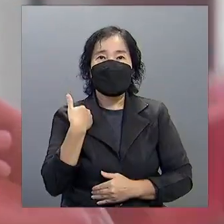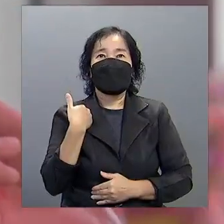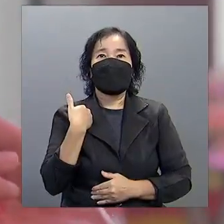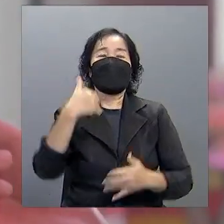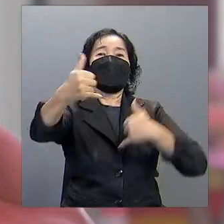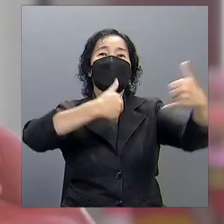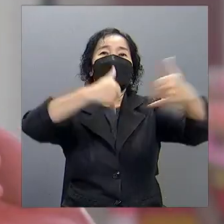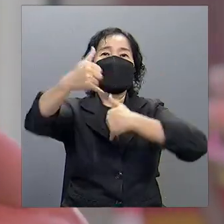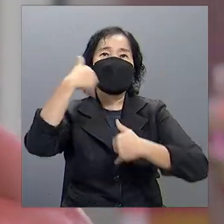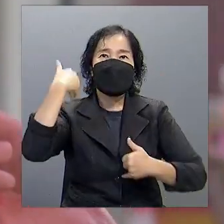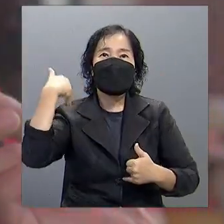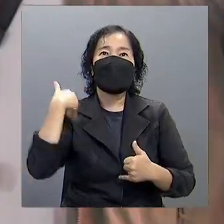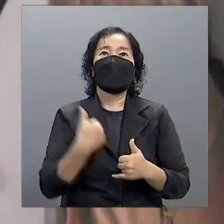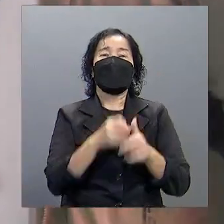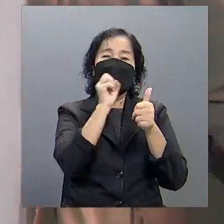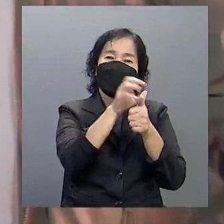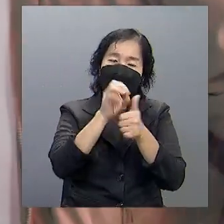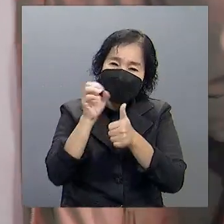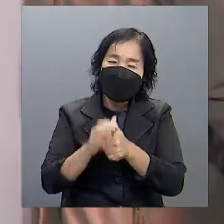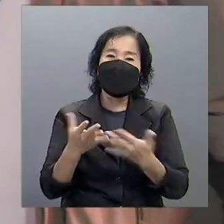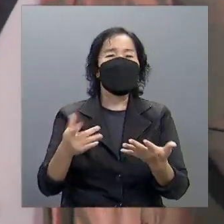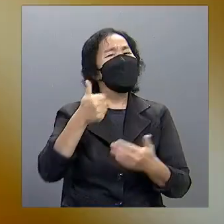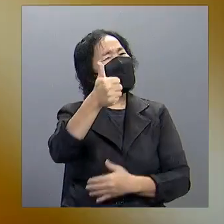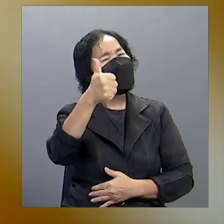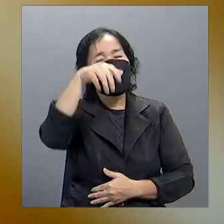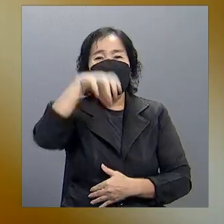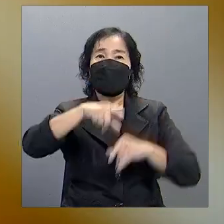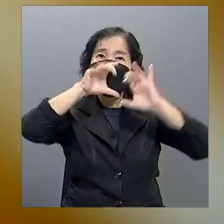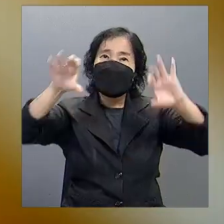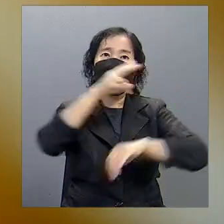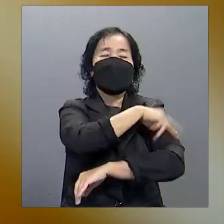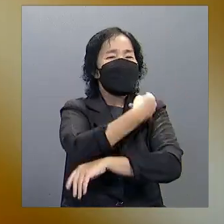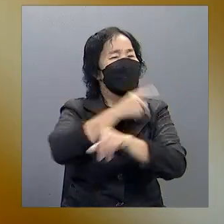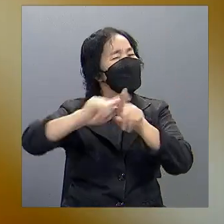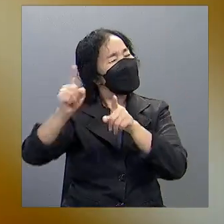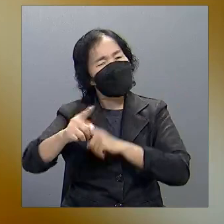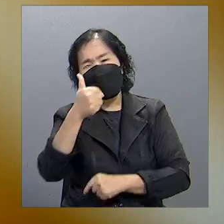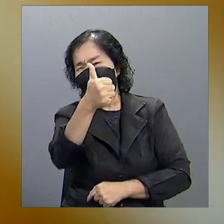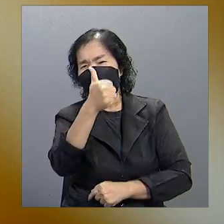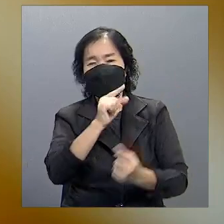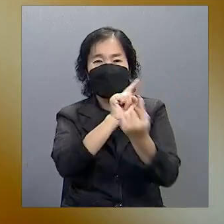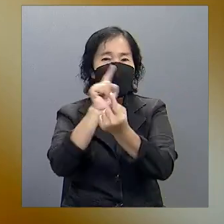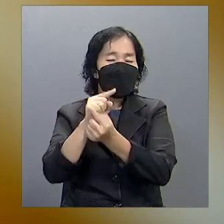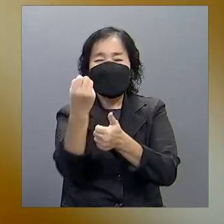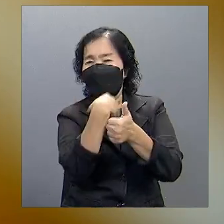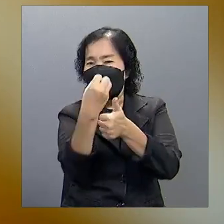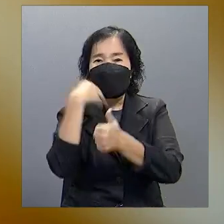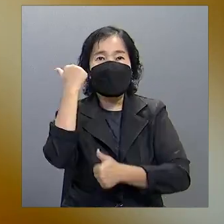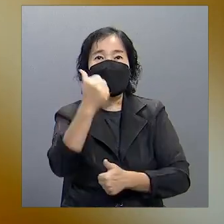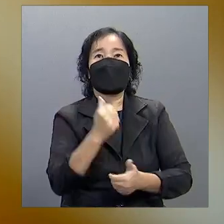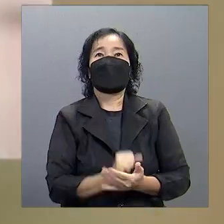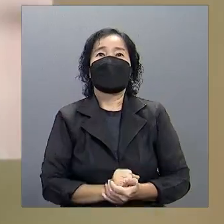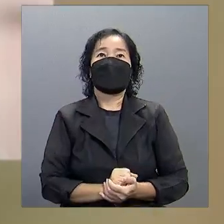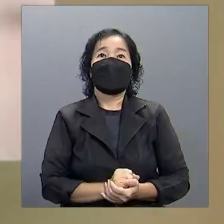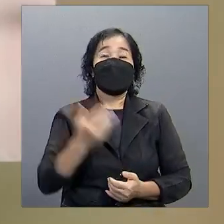ให้การแนะนำให้การแบบชายลักษณะแบบนี้แบบนี้ อ่า เพราะว่าก่อนหน้านี้ชายผิวสีอ่ะเคยมาเที่ยวที่ร้